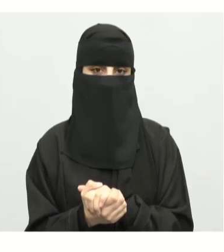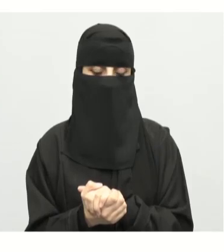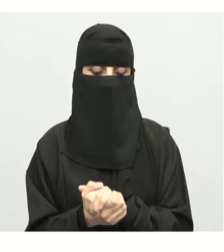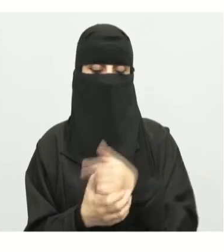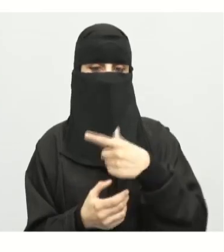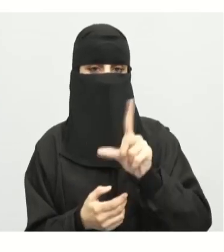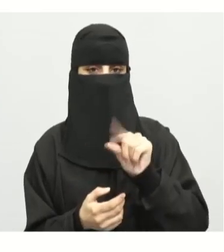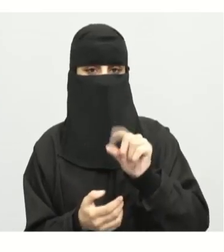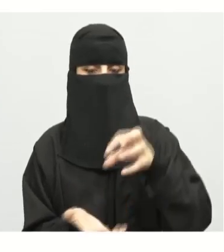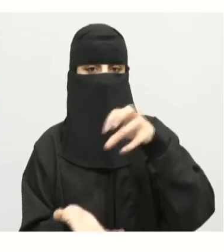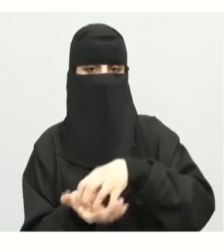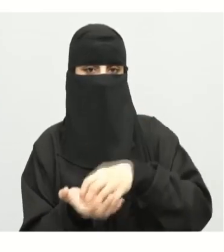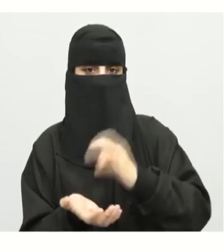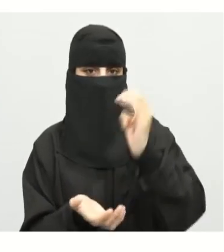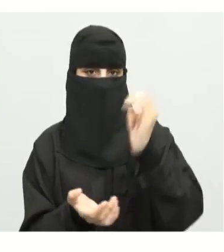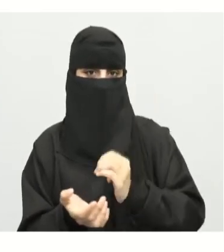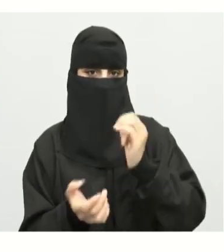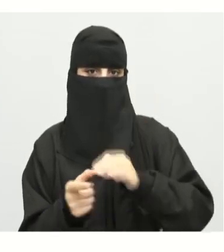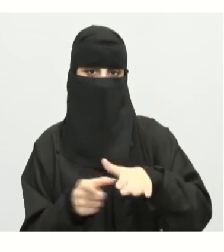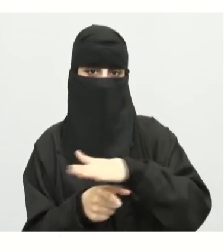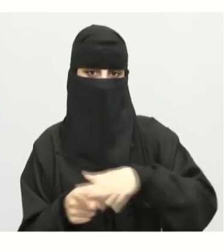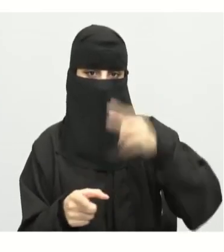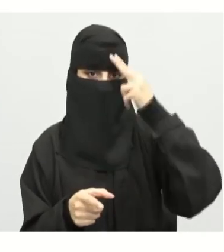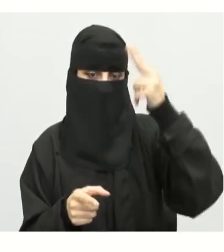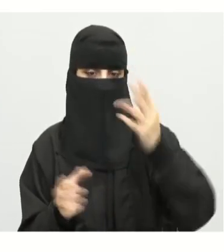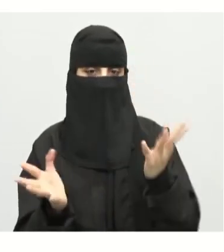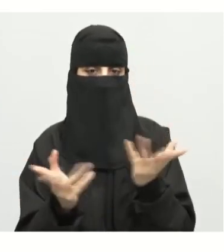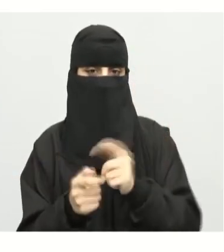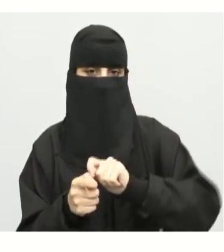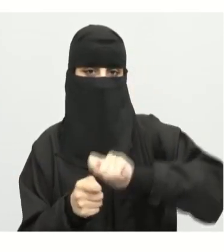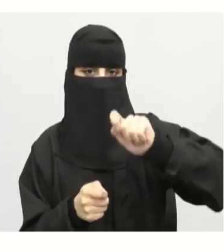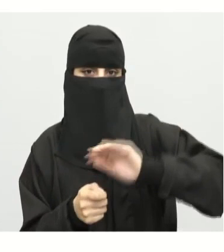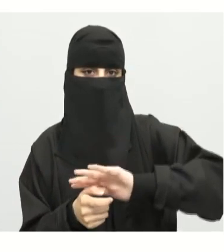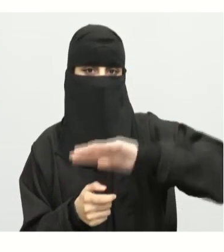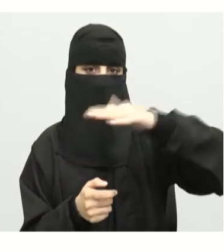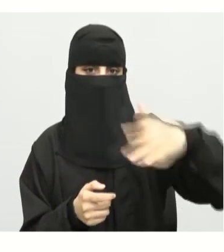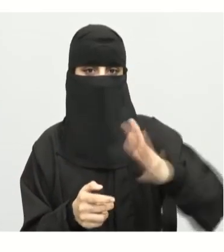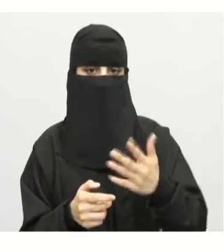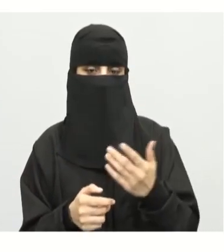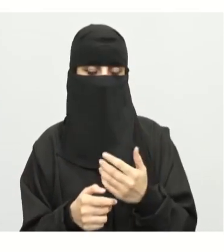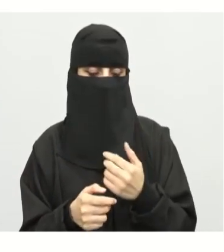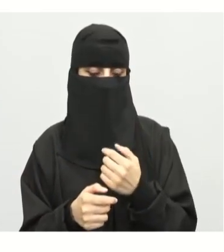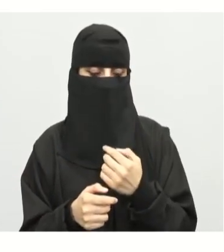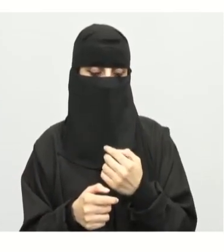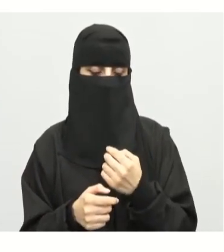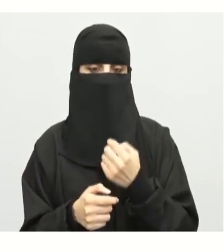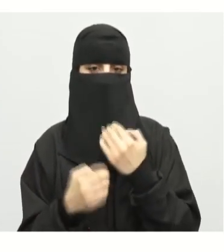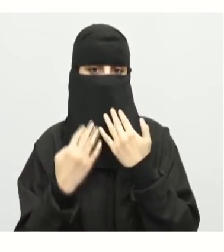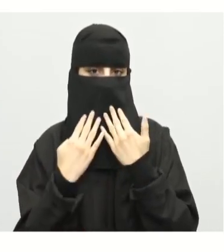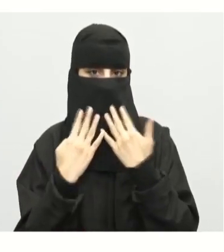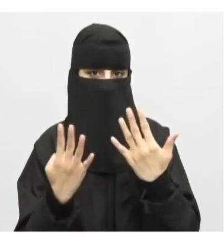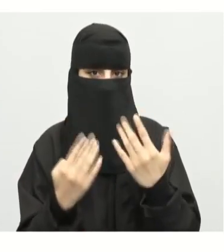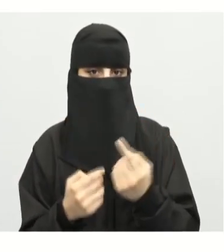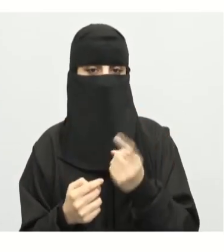تقع جنوب المملكه العربيه السعوديه ويبلغ ارتفاعها بين 900